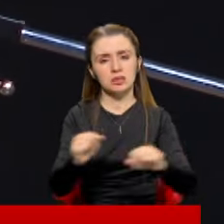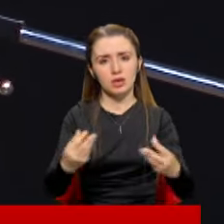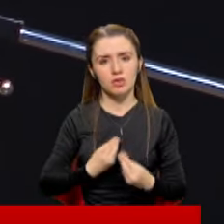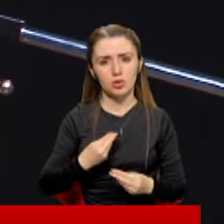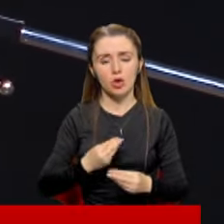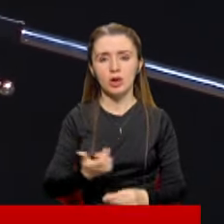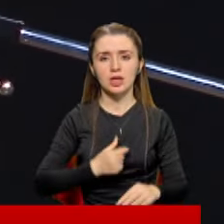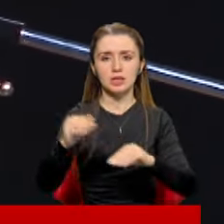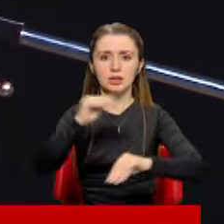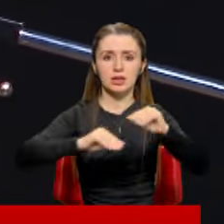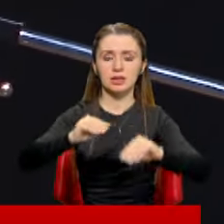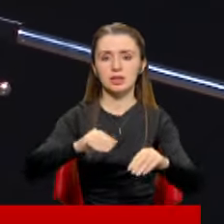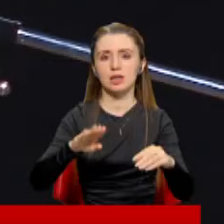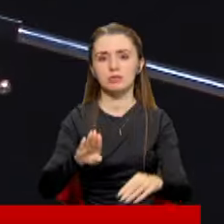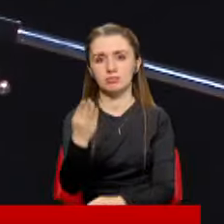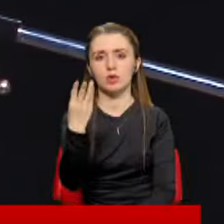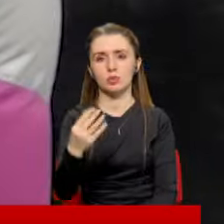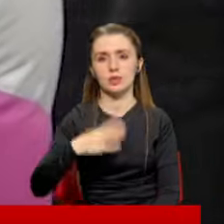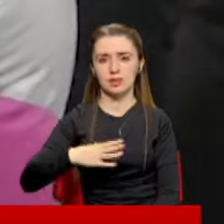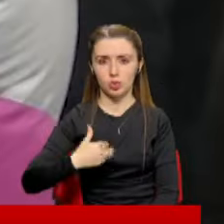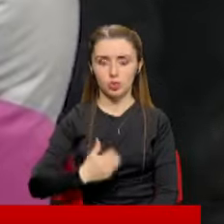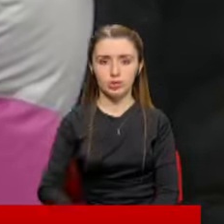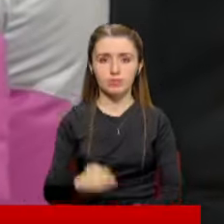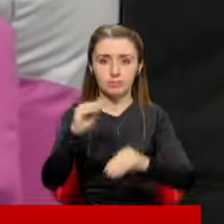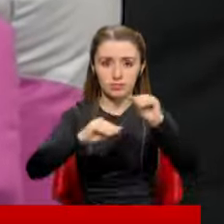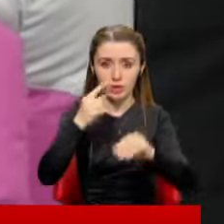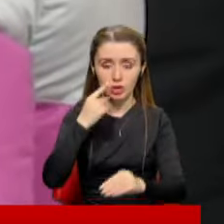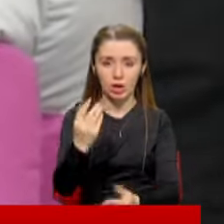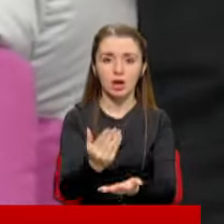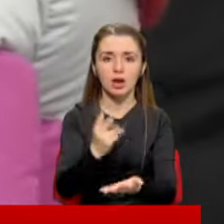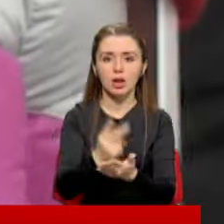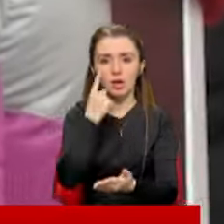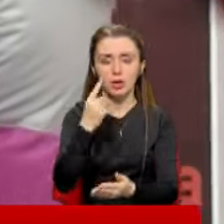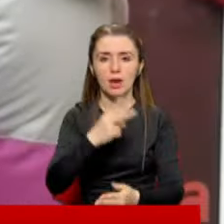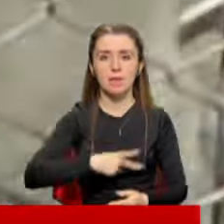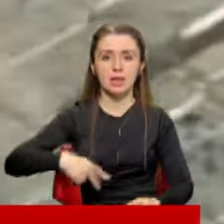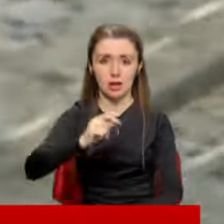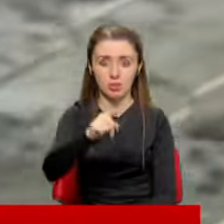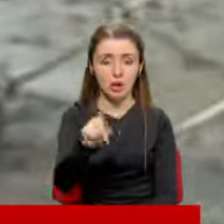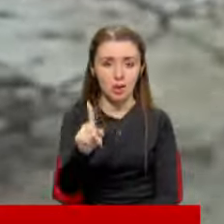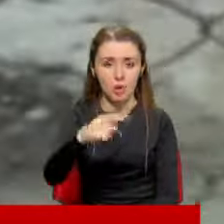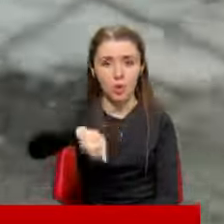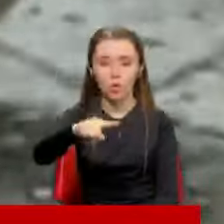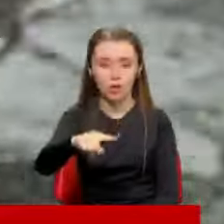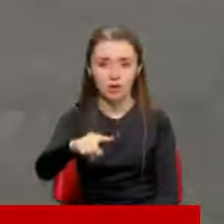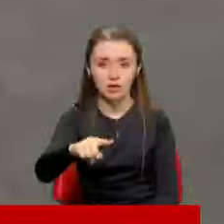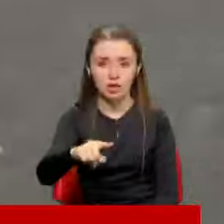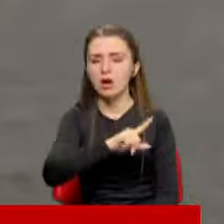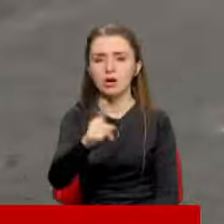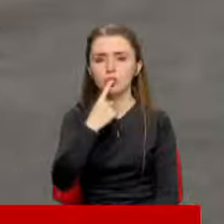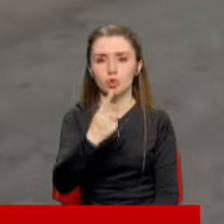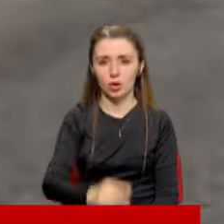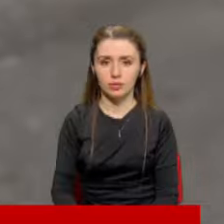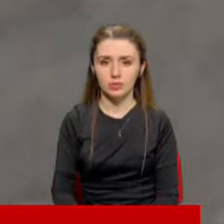yasa tasarısından geri adım atılmasını temenni ediyorum. Tasarıya göre alınan kararları yerel yönetimler uygulayacak. Ancak onlardan karşıt sesler